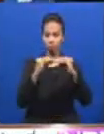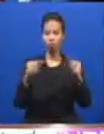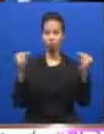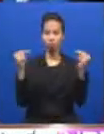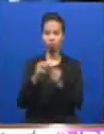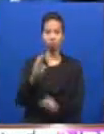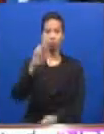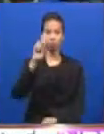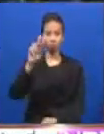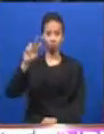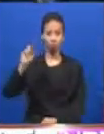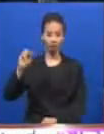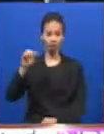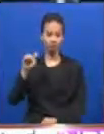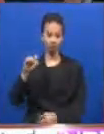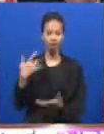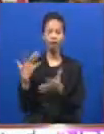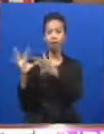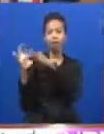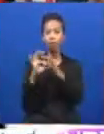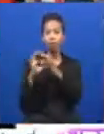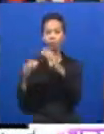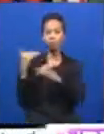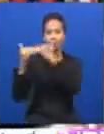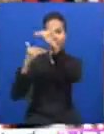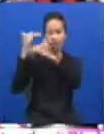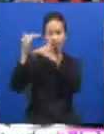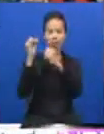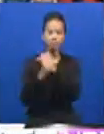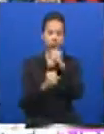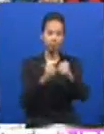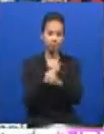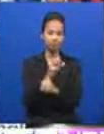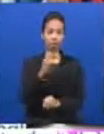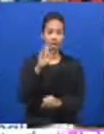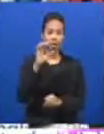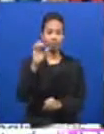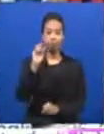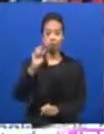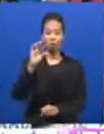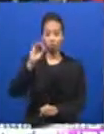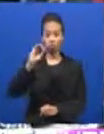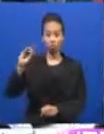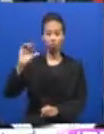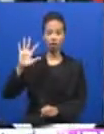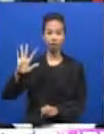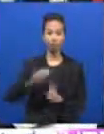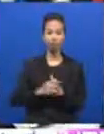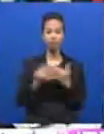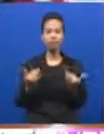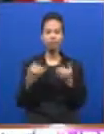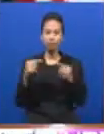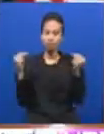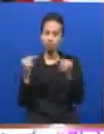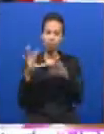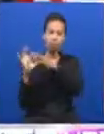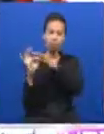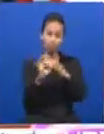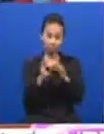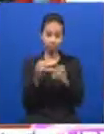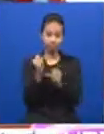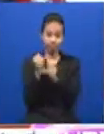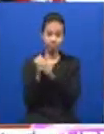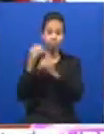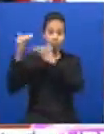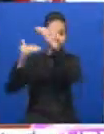เพื่อรับรองวาระการพัฒนาหลังปี 2515ที่ต่อเนื่องกับการพัฒนาสหัสวรรษสำหรับ